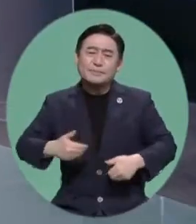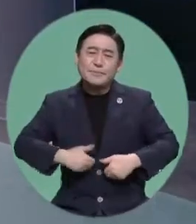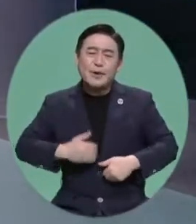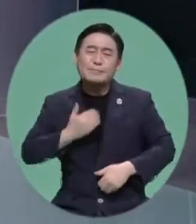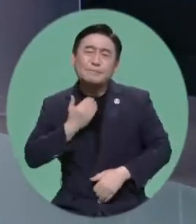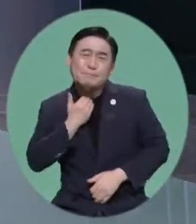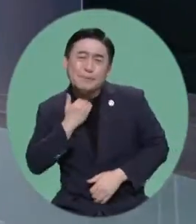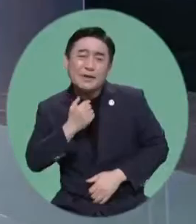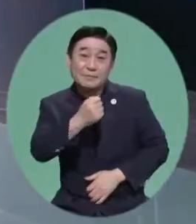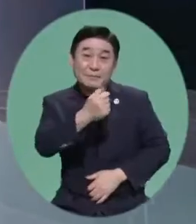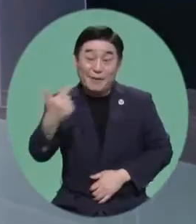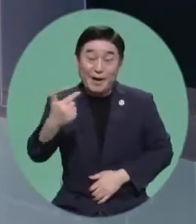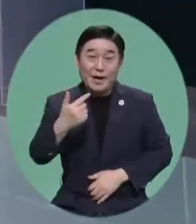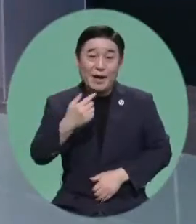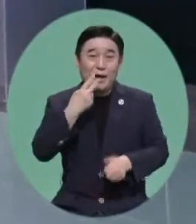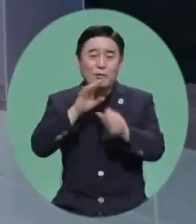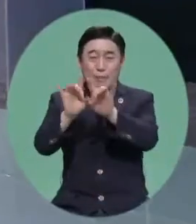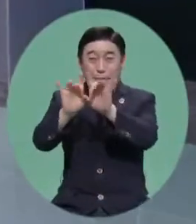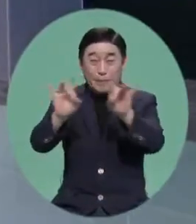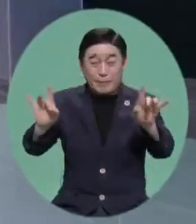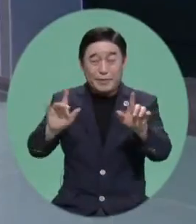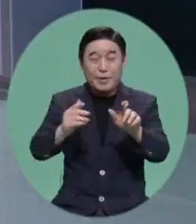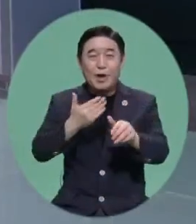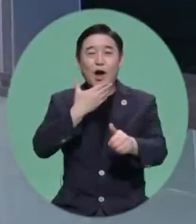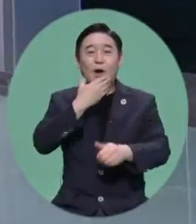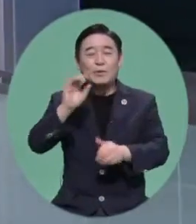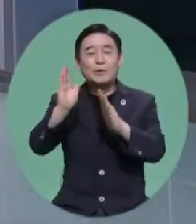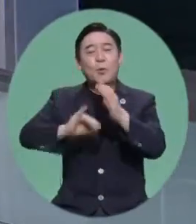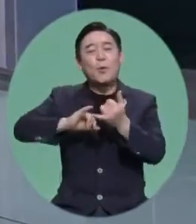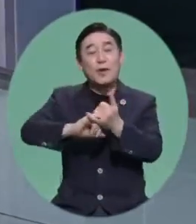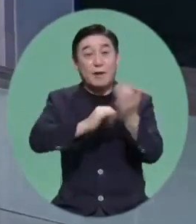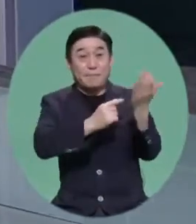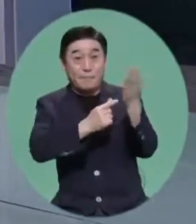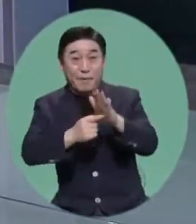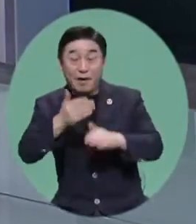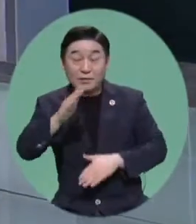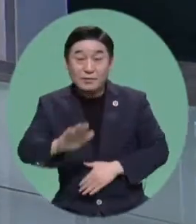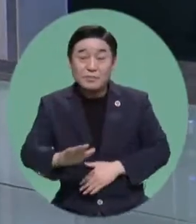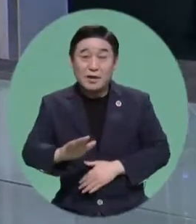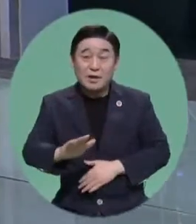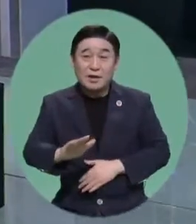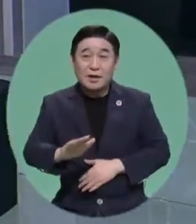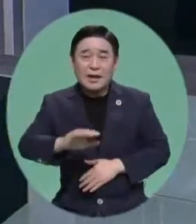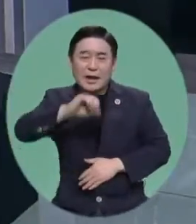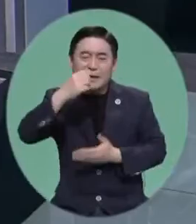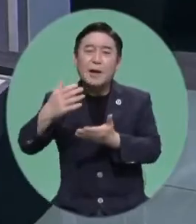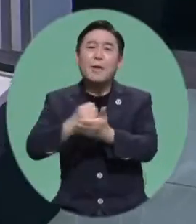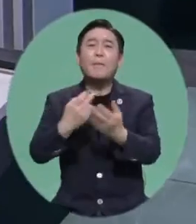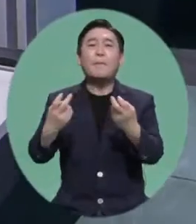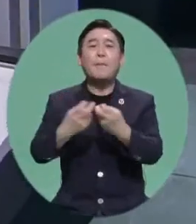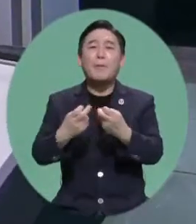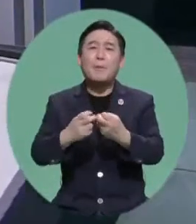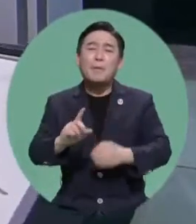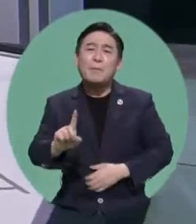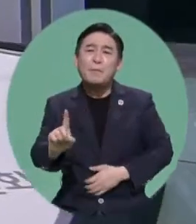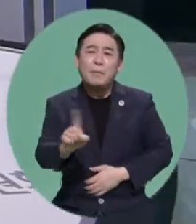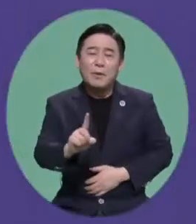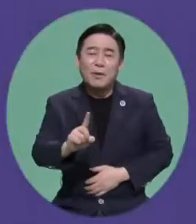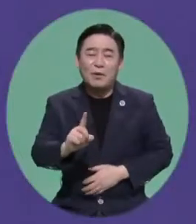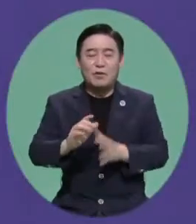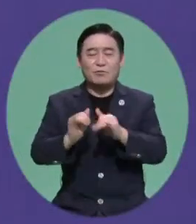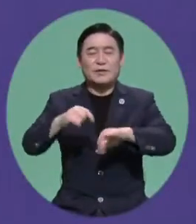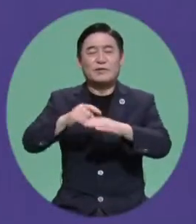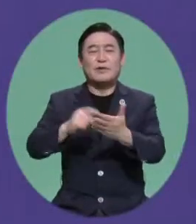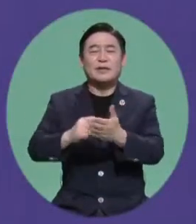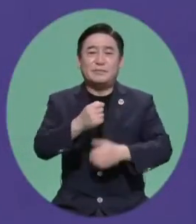있습니다 후보들 마다 다양한 복지 공약을 내놓았는데요 과연 어떻게 재원 조달을 할 수 있을지 국민적